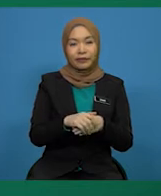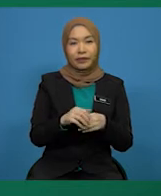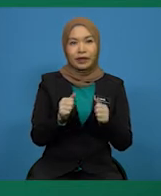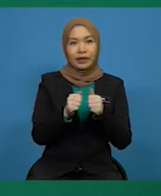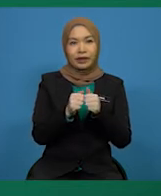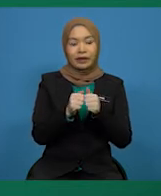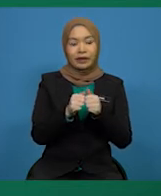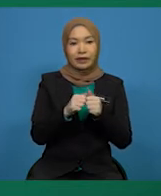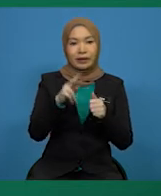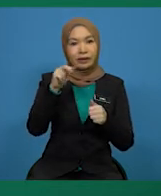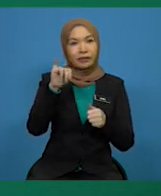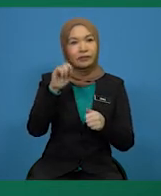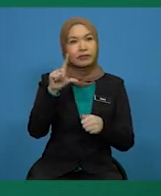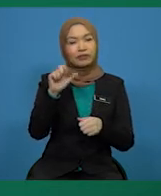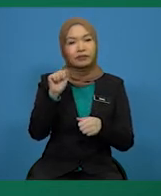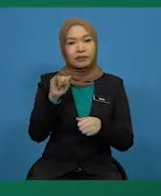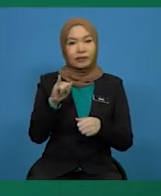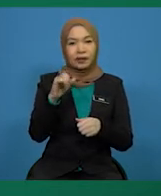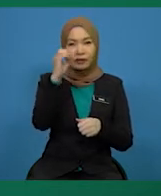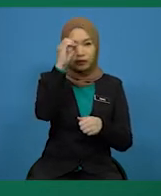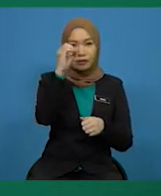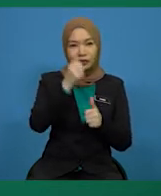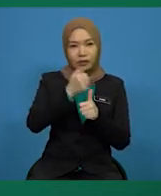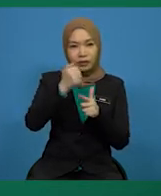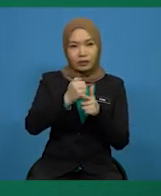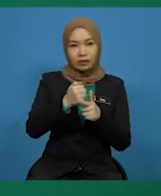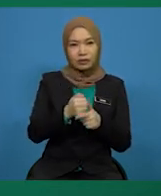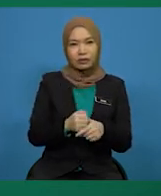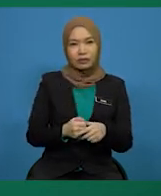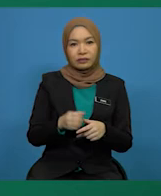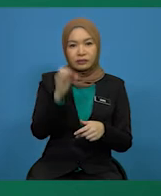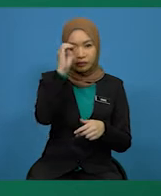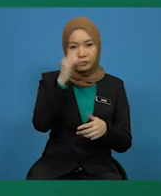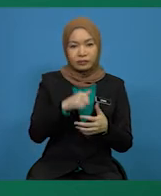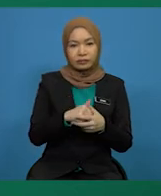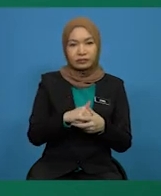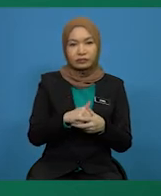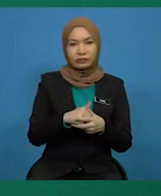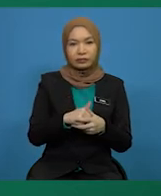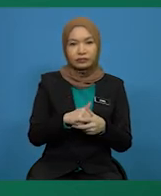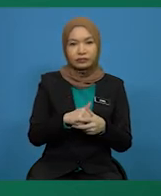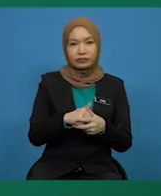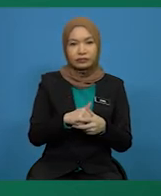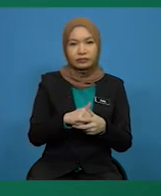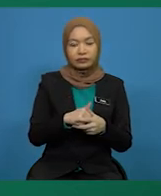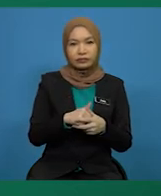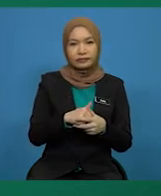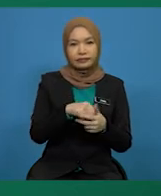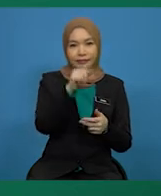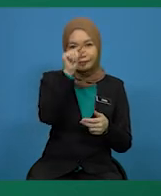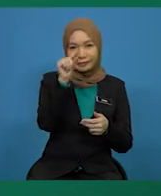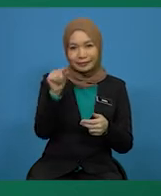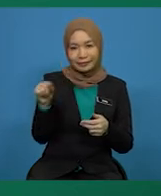nilai kosong ataupun sifar. Seterusnya, melukis keluk permintaan wang yang mencerun ke bawah dari kiri ke kanan